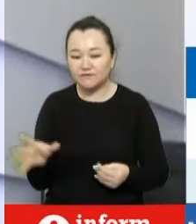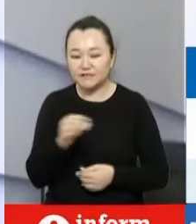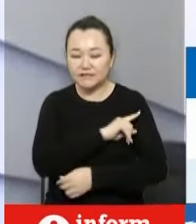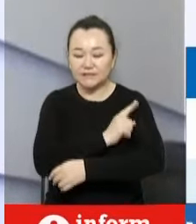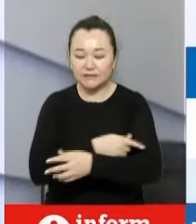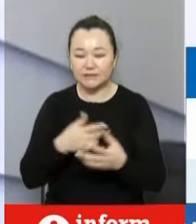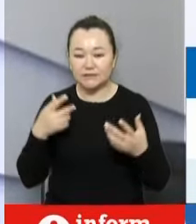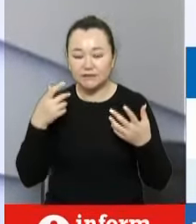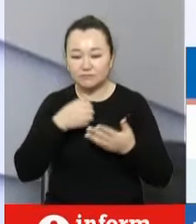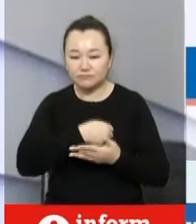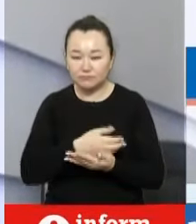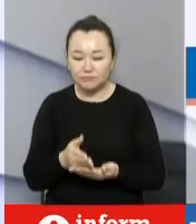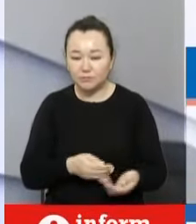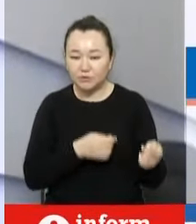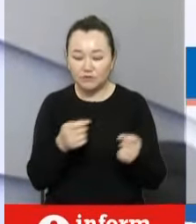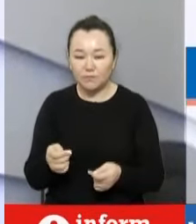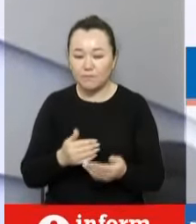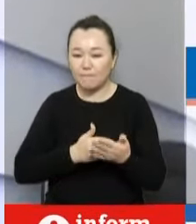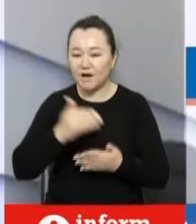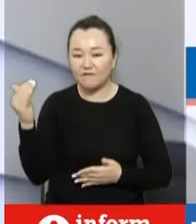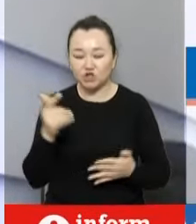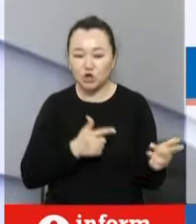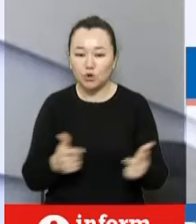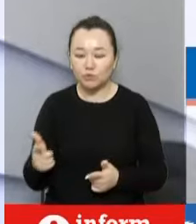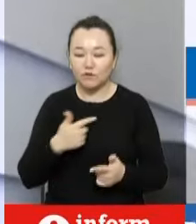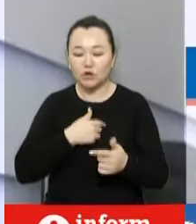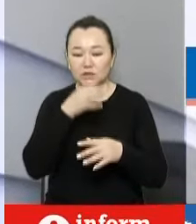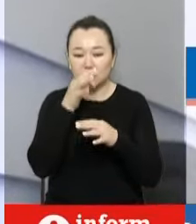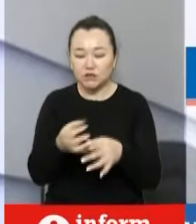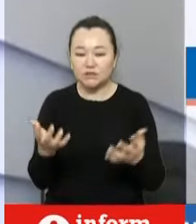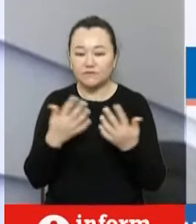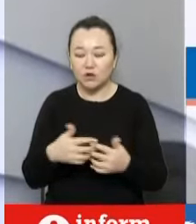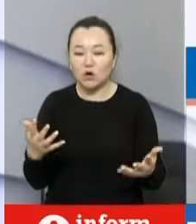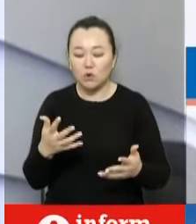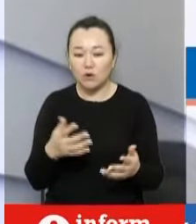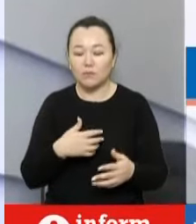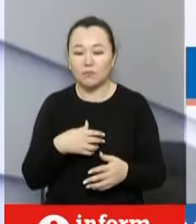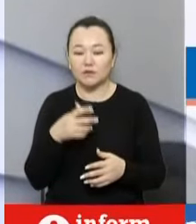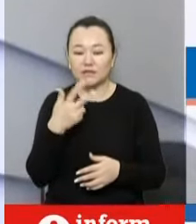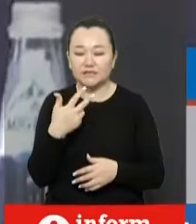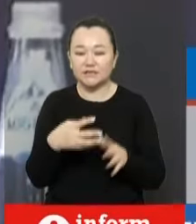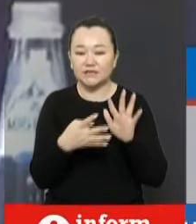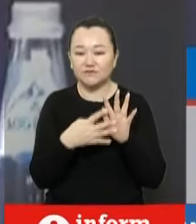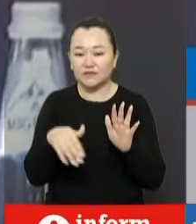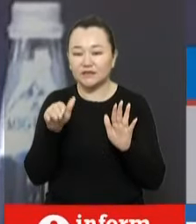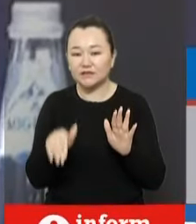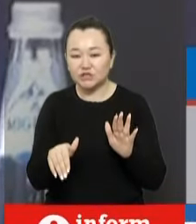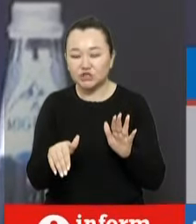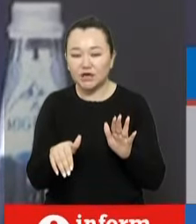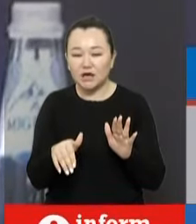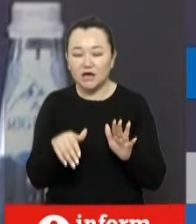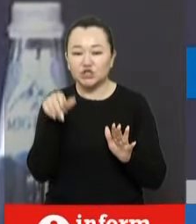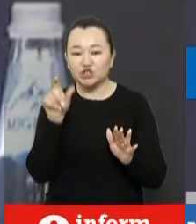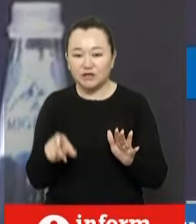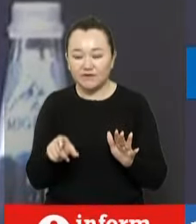средства приведены в повышенную готовность Я уже озвучил Цифры какие уже располагаем более 000